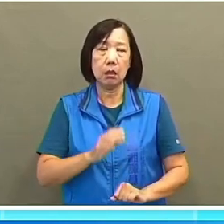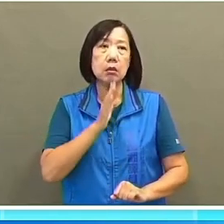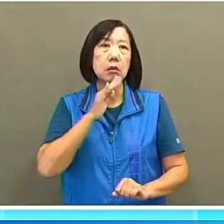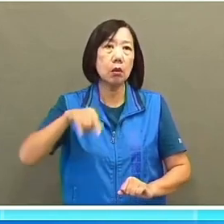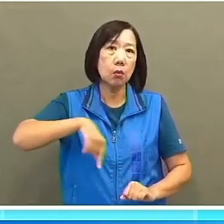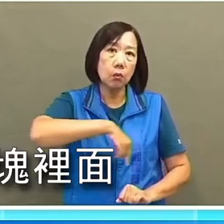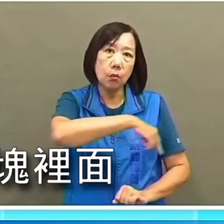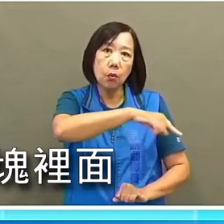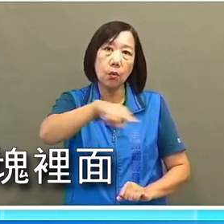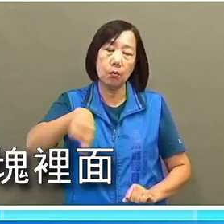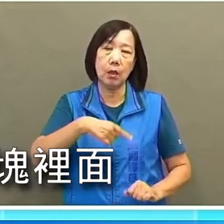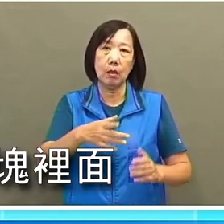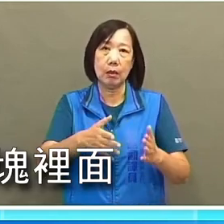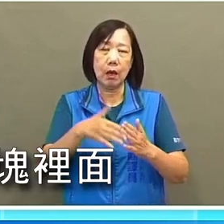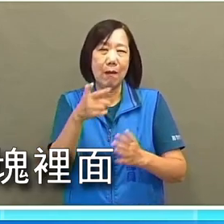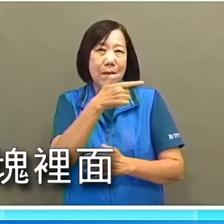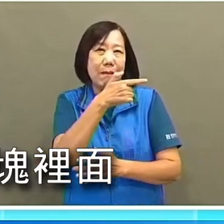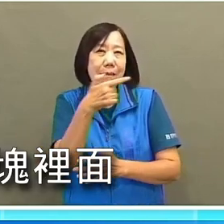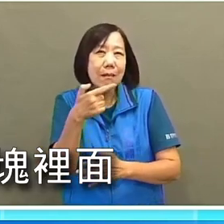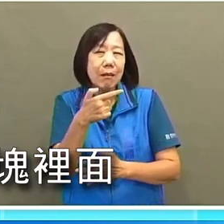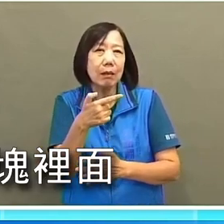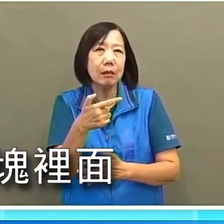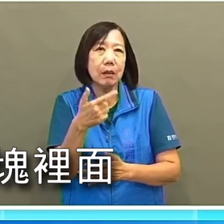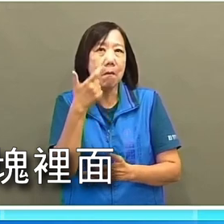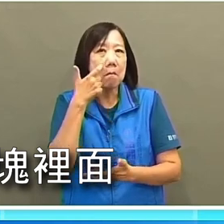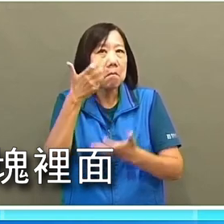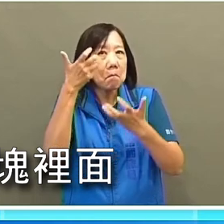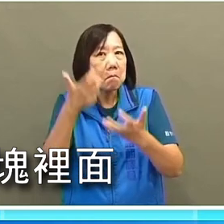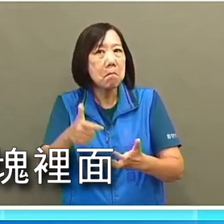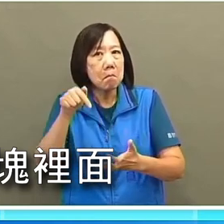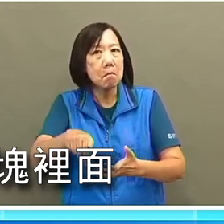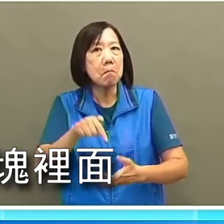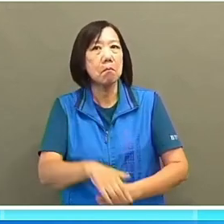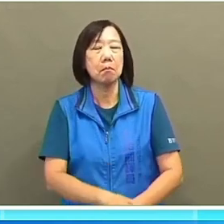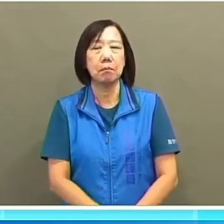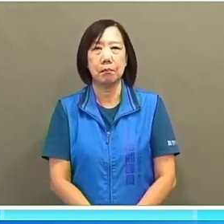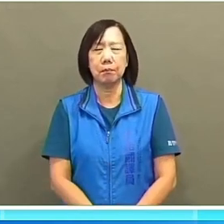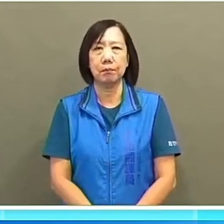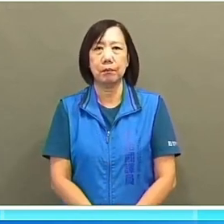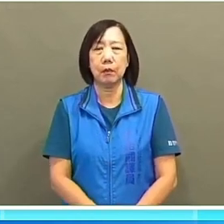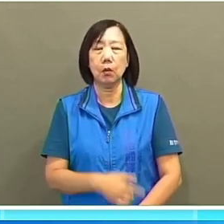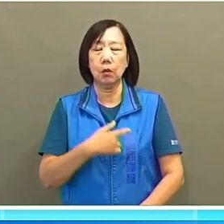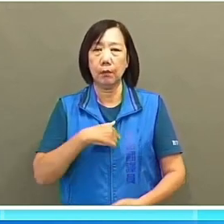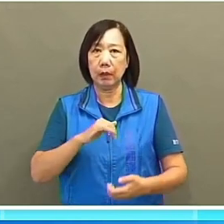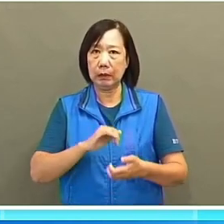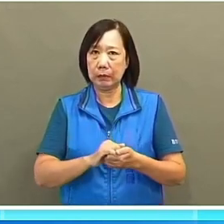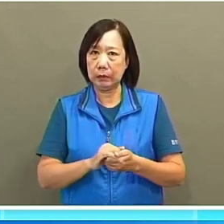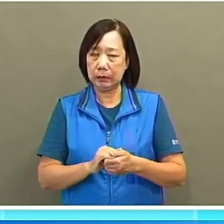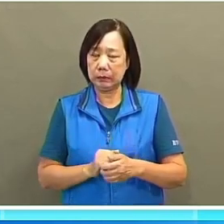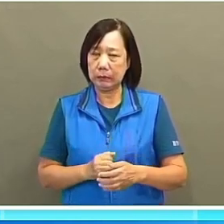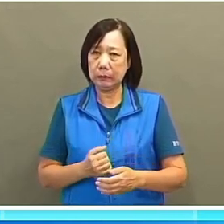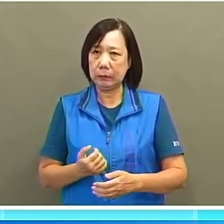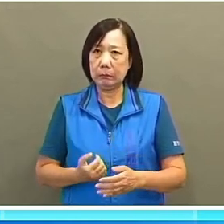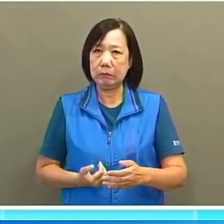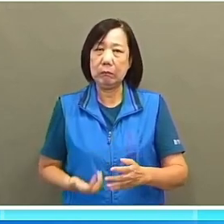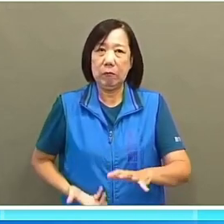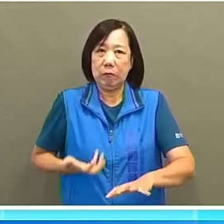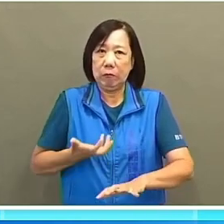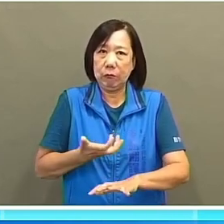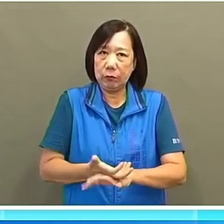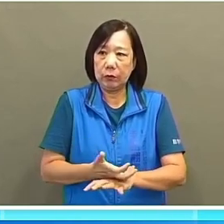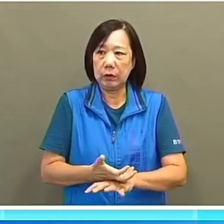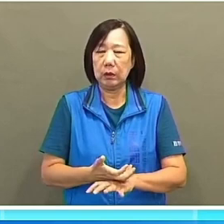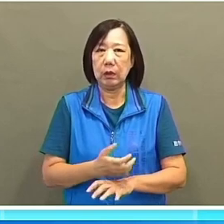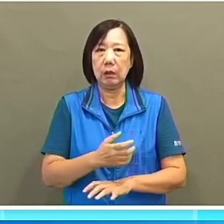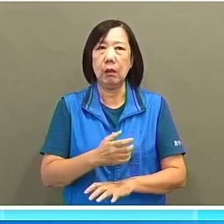们要非常在意跟重视的这一个区块里面，我们应尽所有责任，好好的了